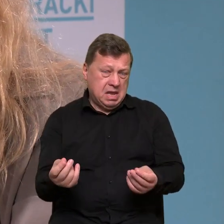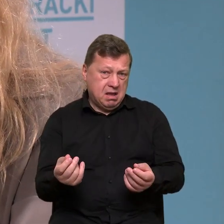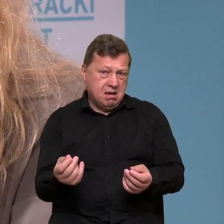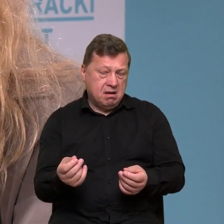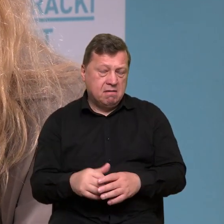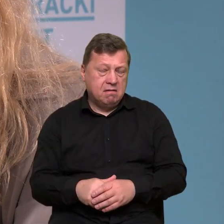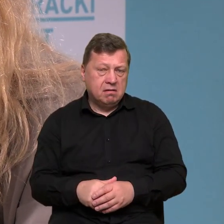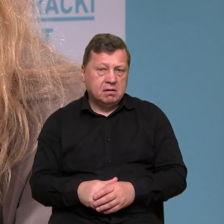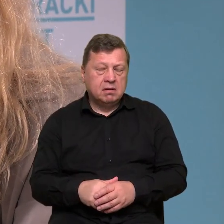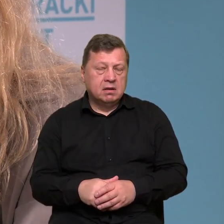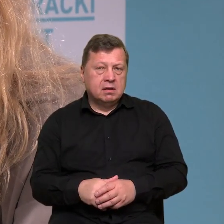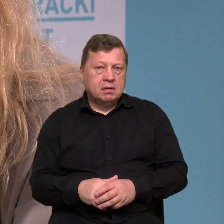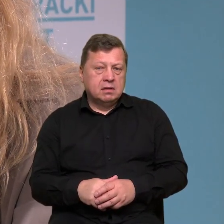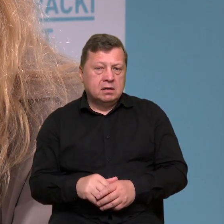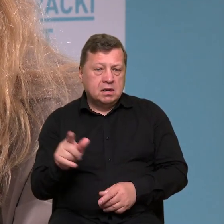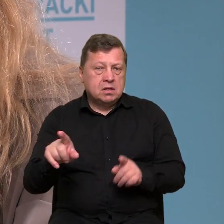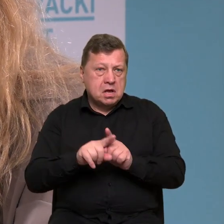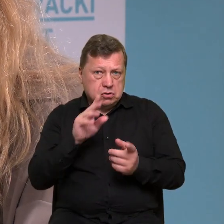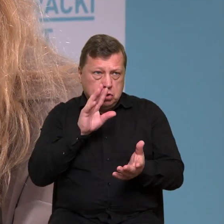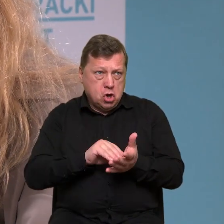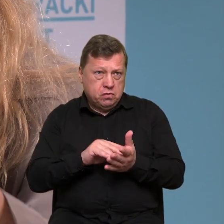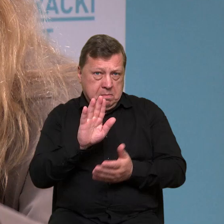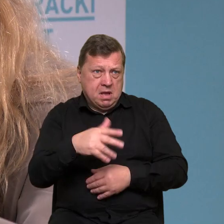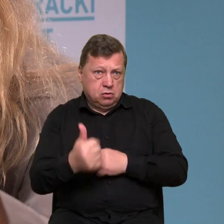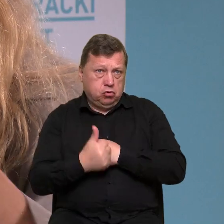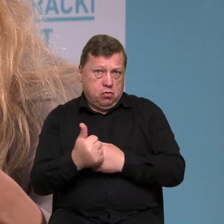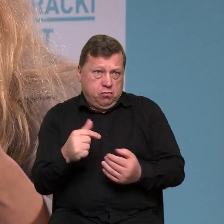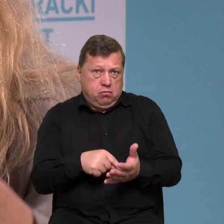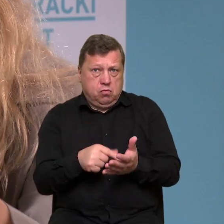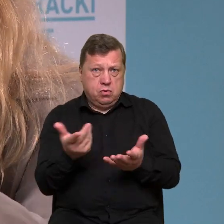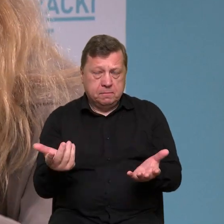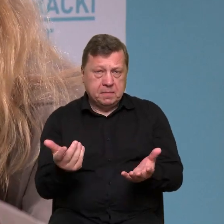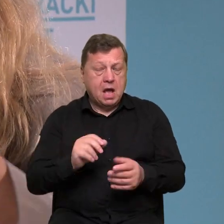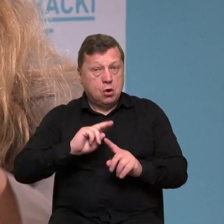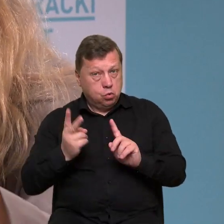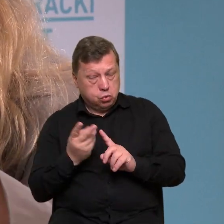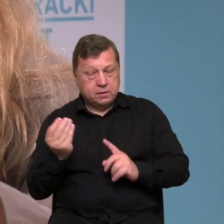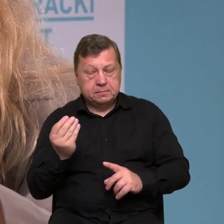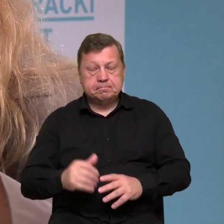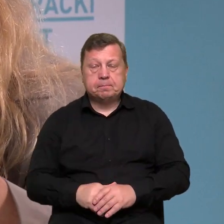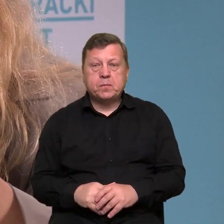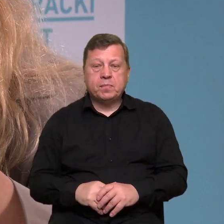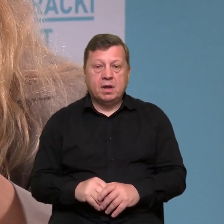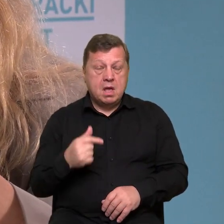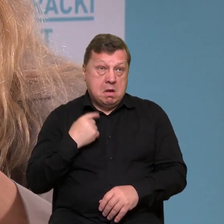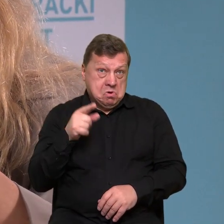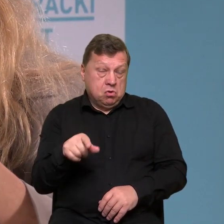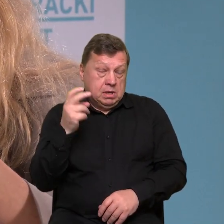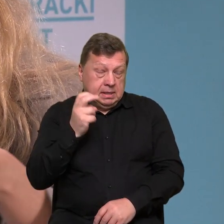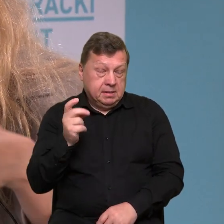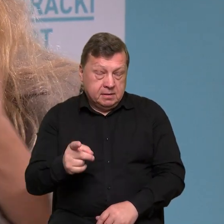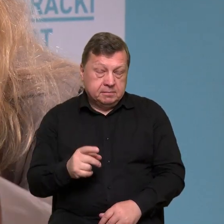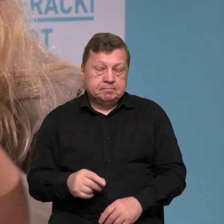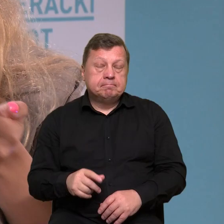czy potwierdzają nasze doświadczenia, ale z drugiej strony, i to uważałam też, że to jest interesujące,